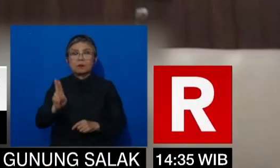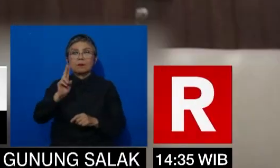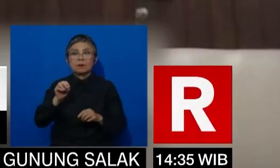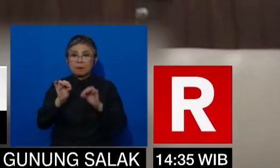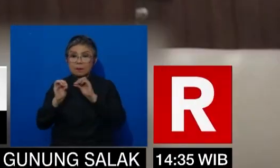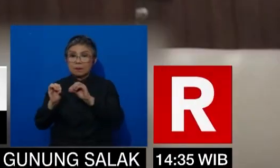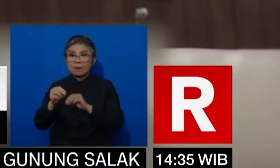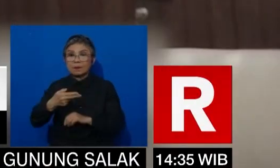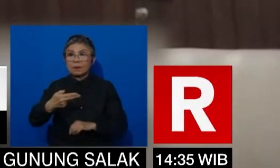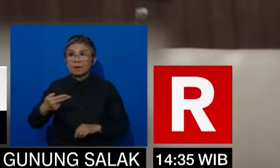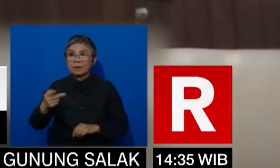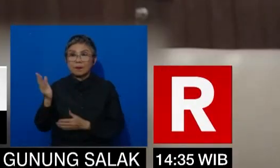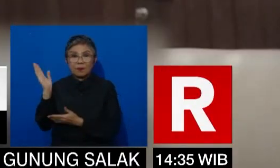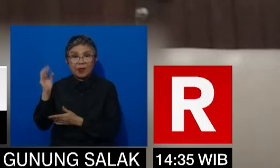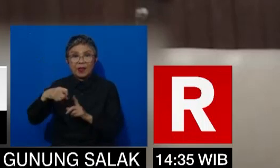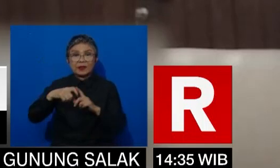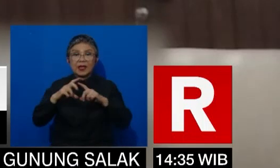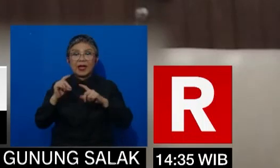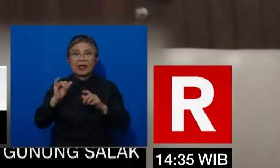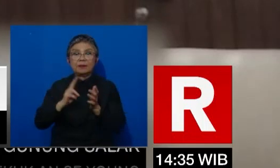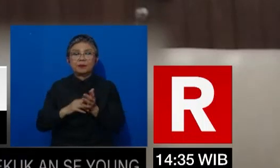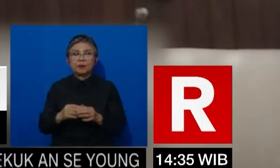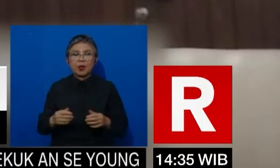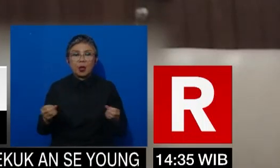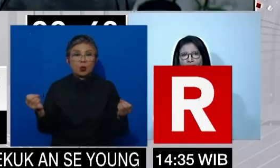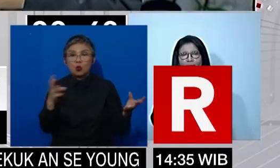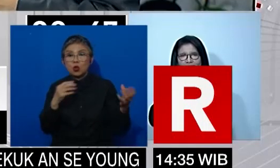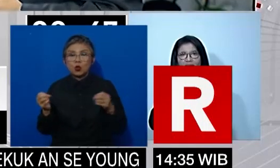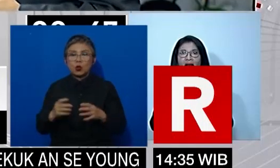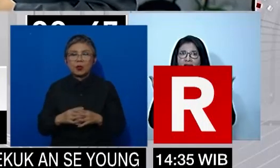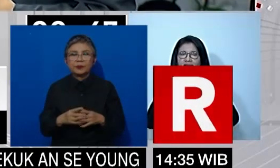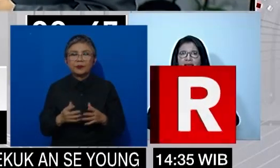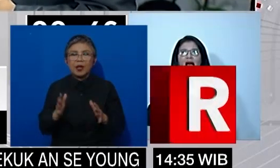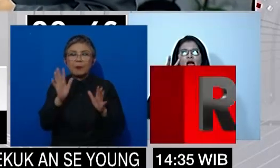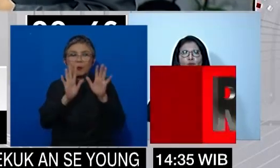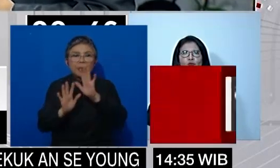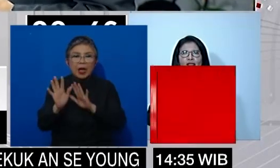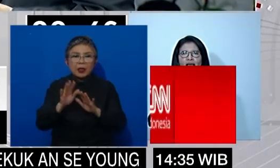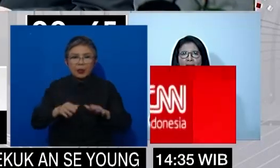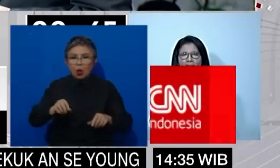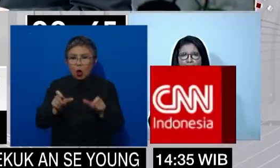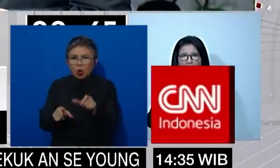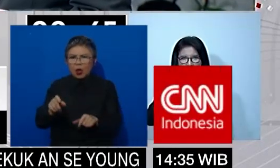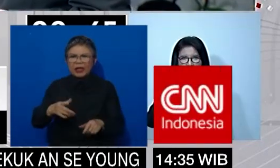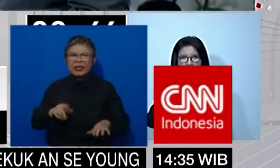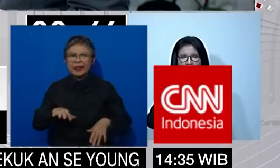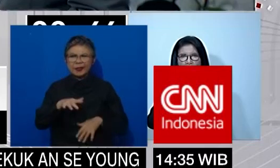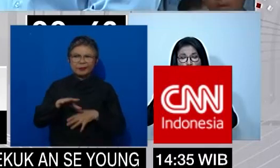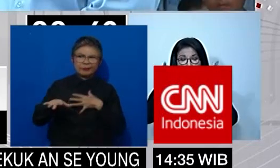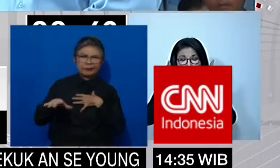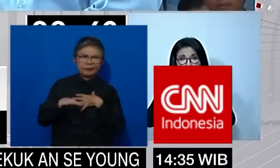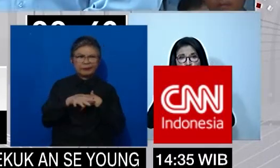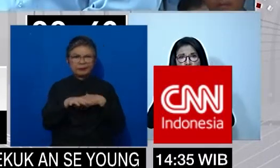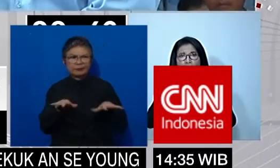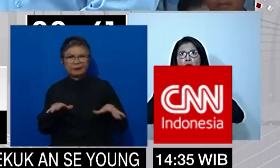Pendidikan Indonesia, Karim Suryadi menilai pertunjukan debat paslon sedikit mempengaruhi pertimbangan pemilih. Karim menyebut